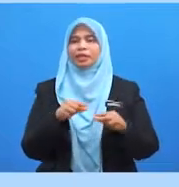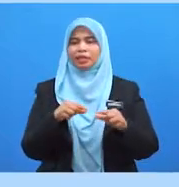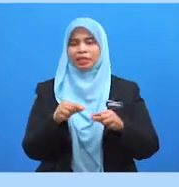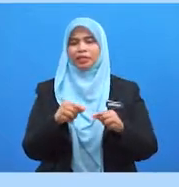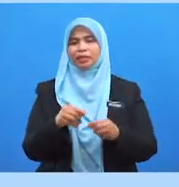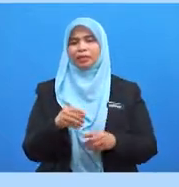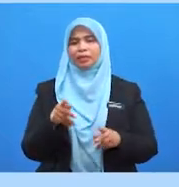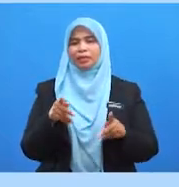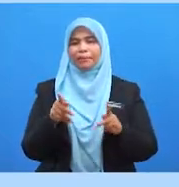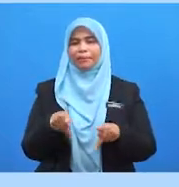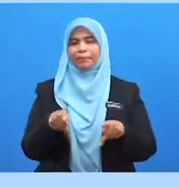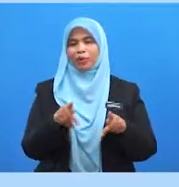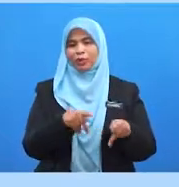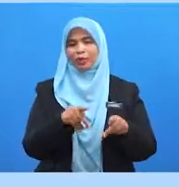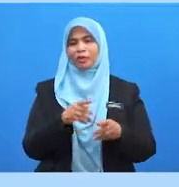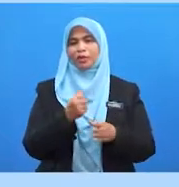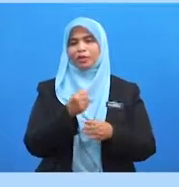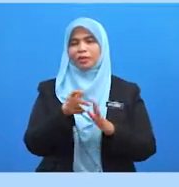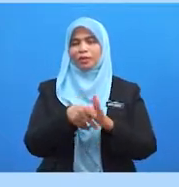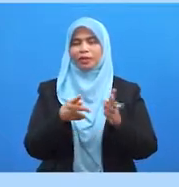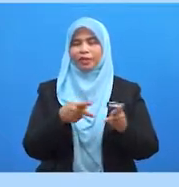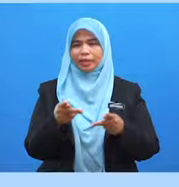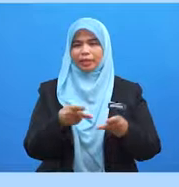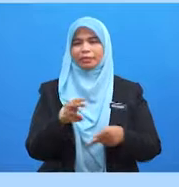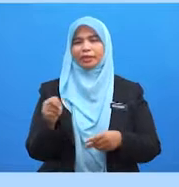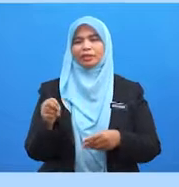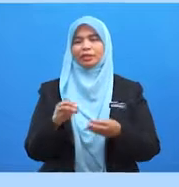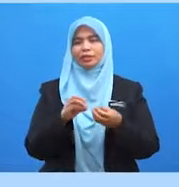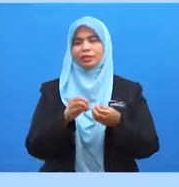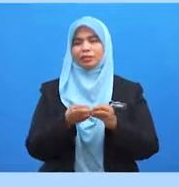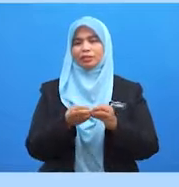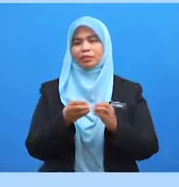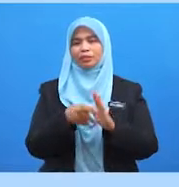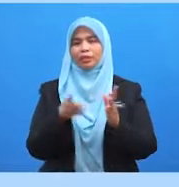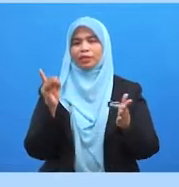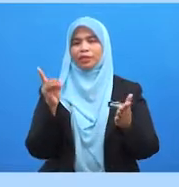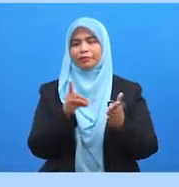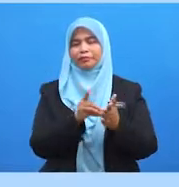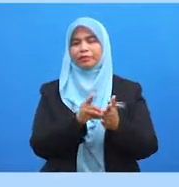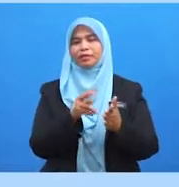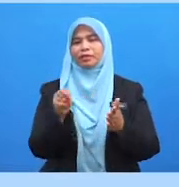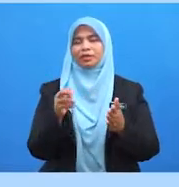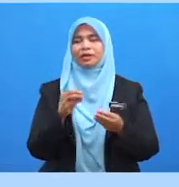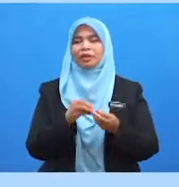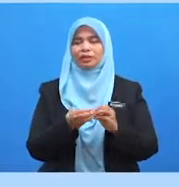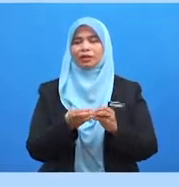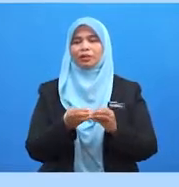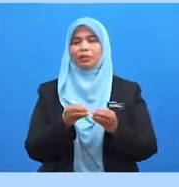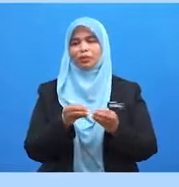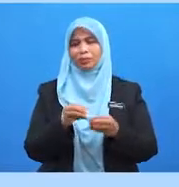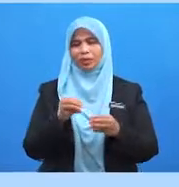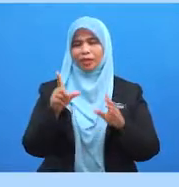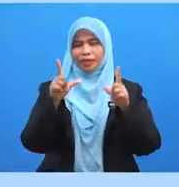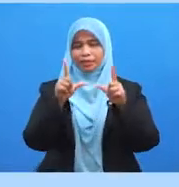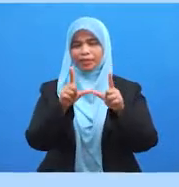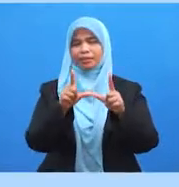utama produk atau perkhidmatan, nombor pendaftaran atau nombor lesen